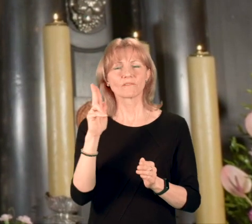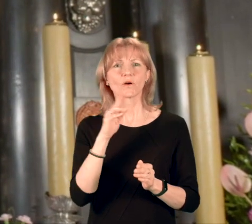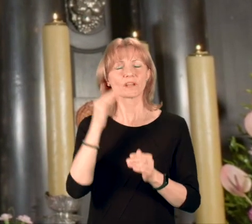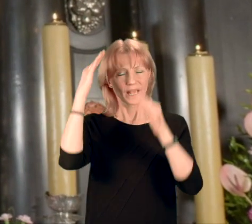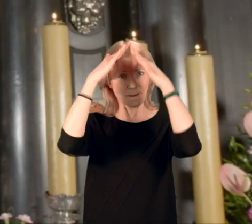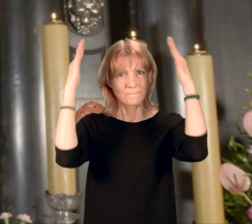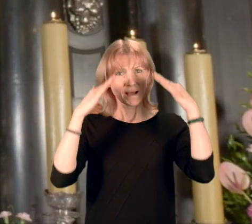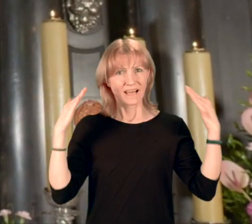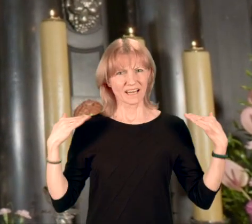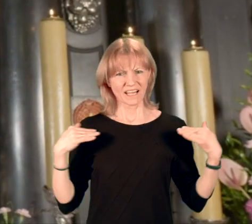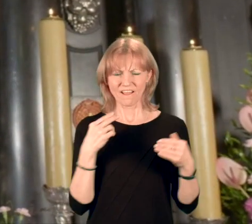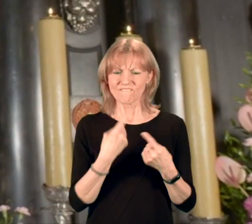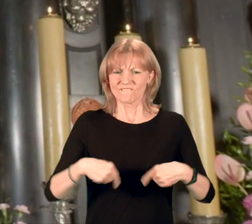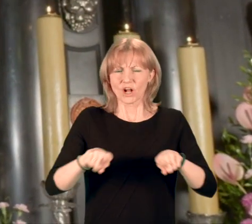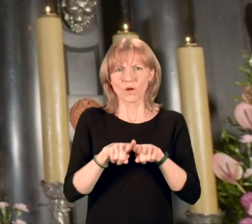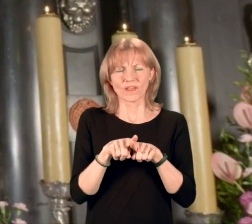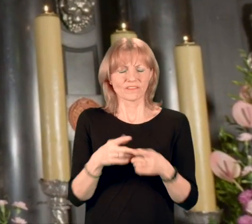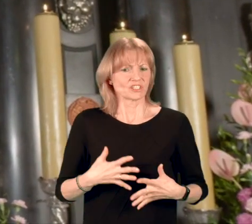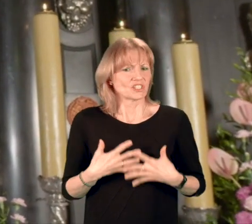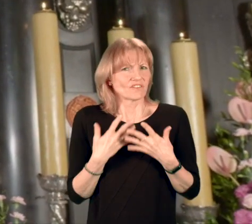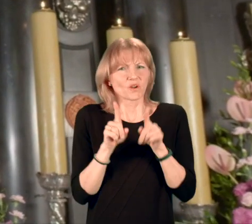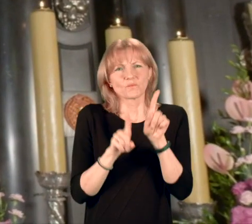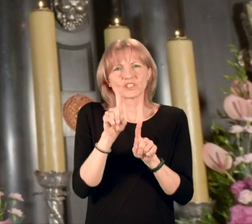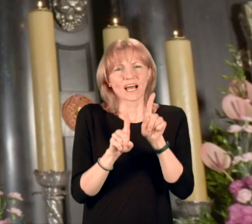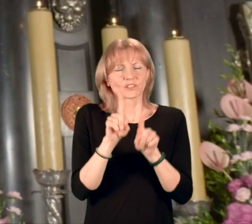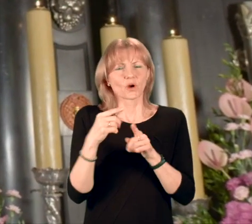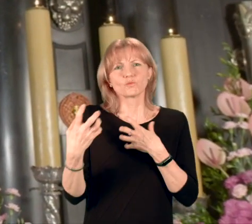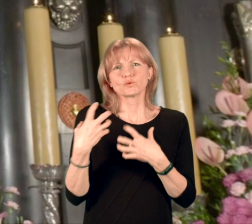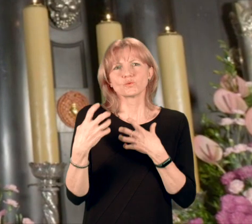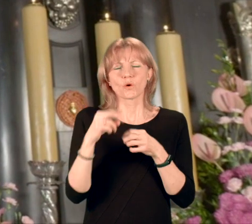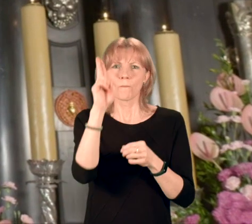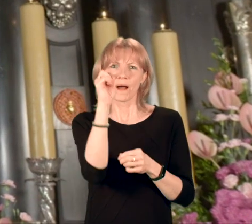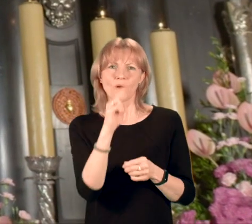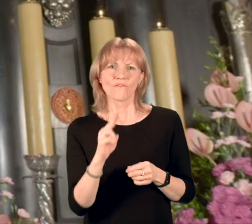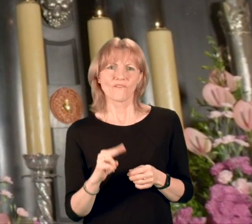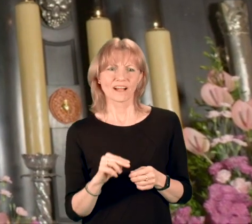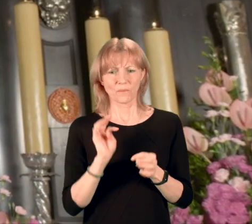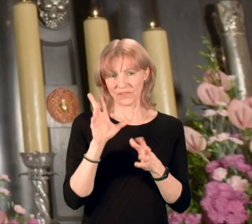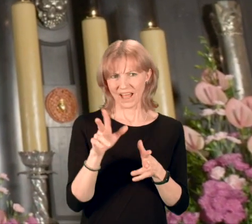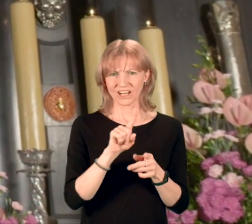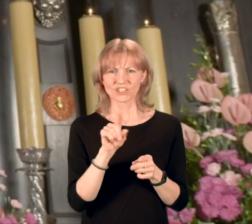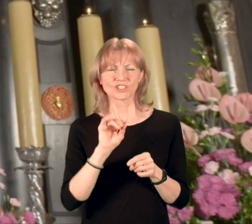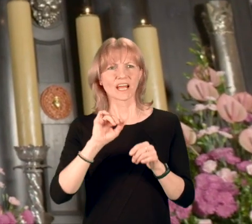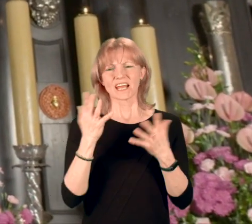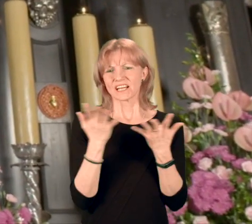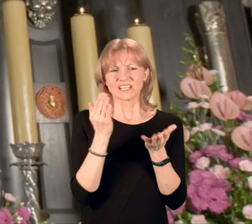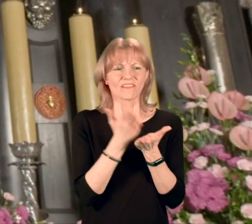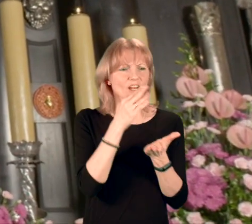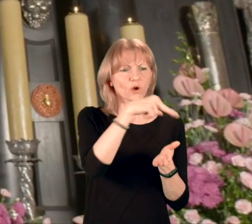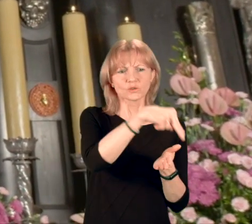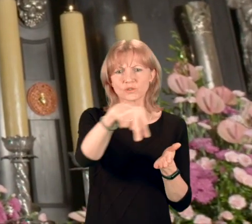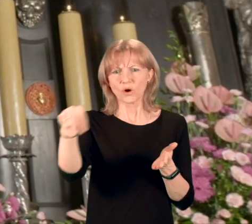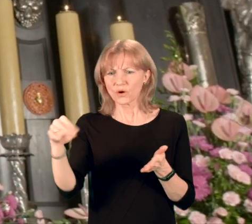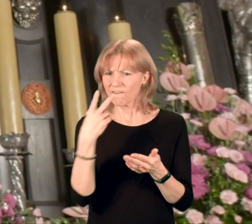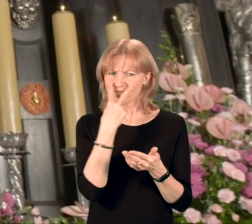Świata, wykonany dziwną i rzadką sztuką malowania, tak iż z któregokolwiek miejsca kaplicy byś patrzał,